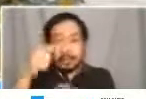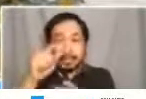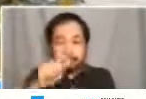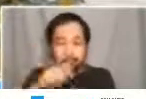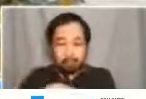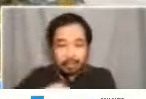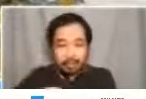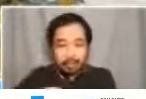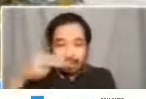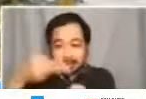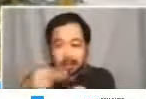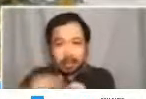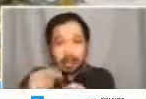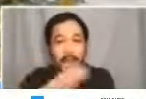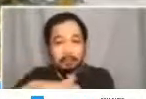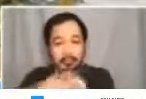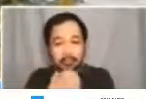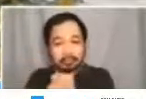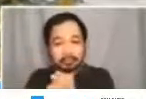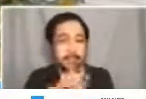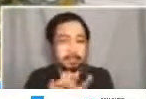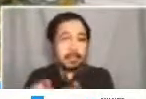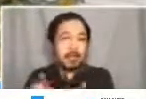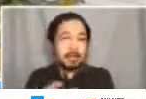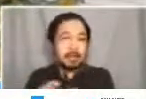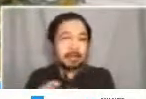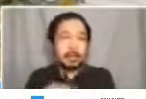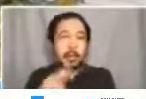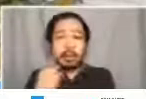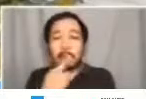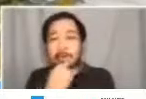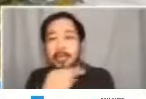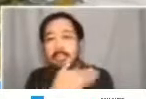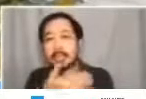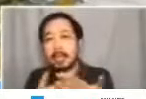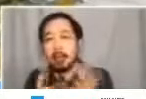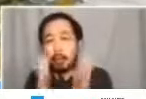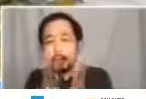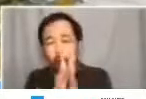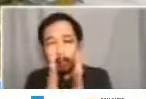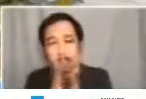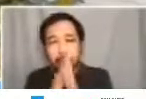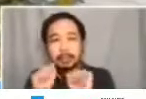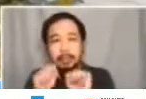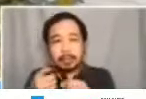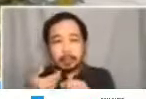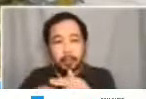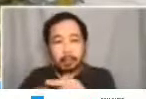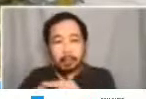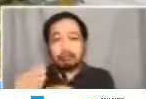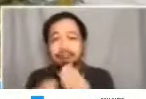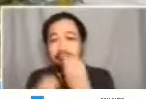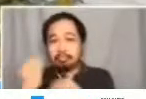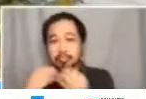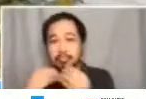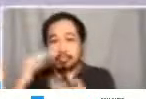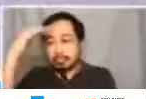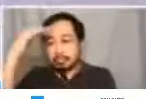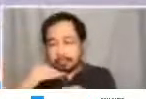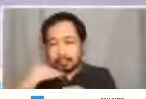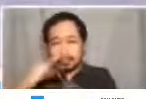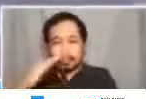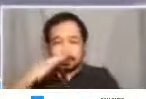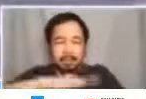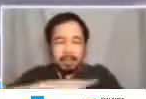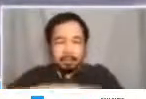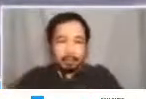at patuloy pa rin ipinapaalala sa mga driver nito ang no mask, no ride policy. Mabilis ang COVID update